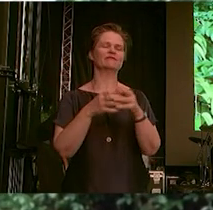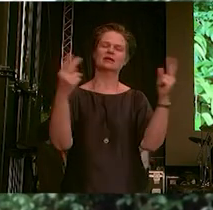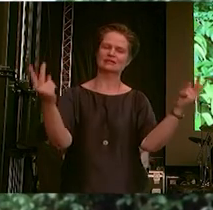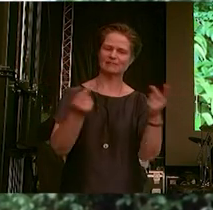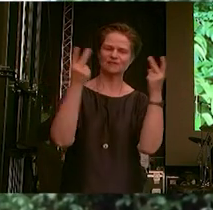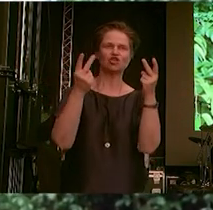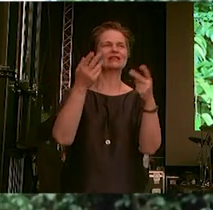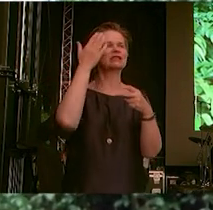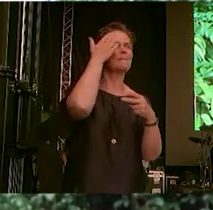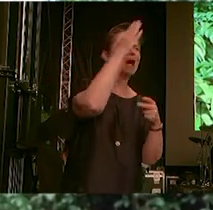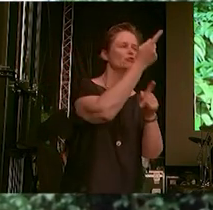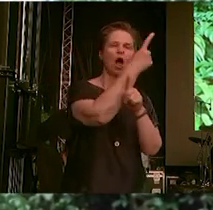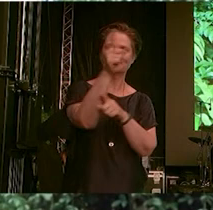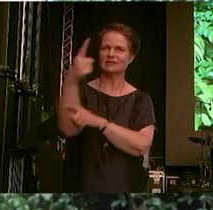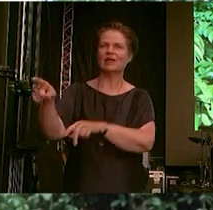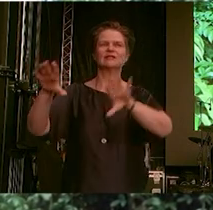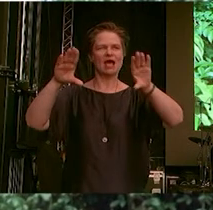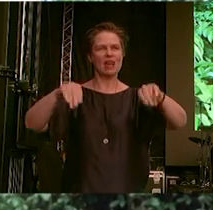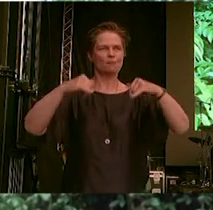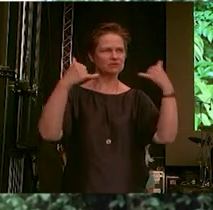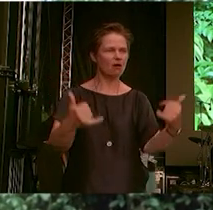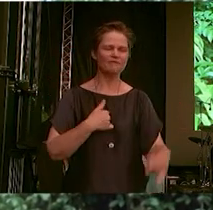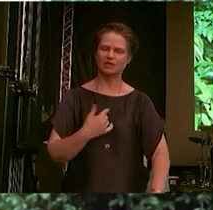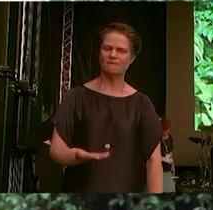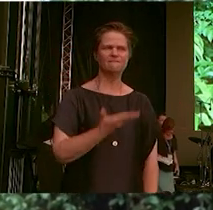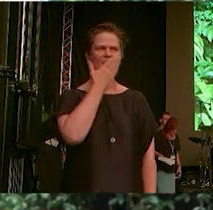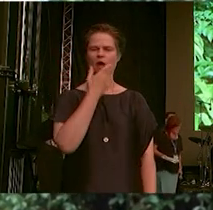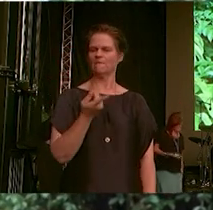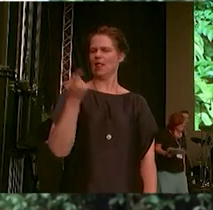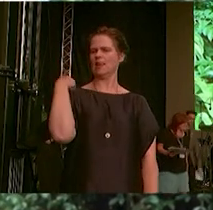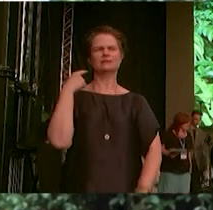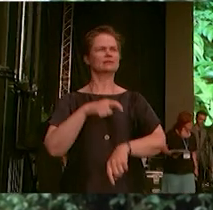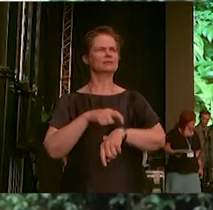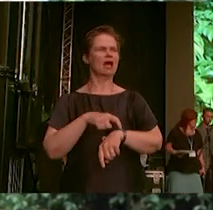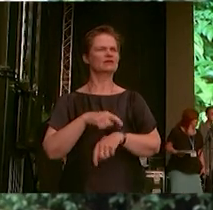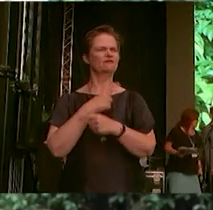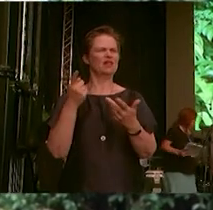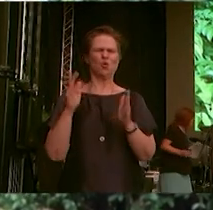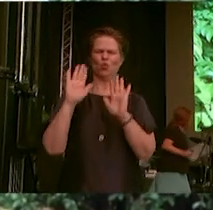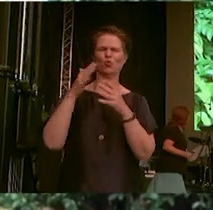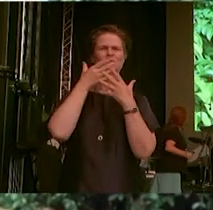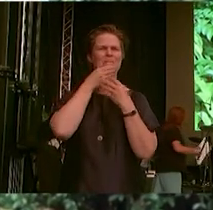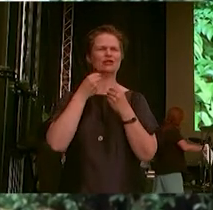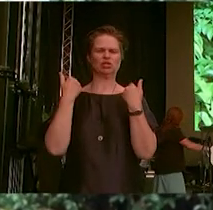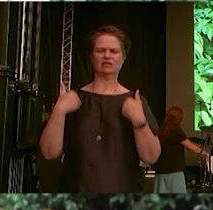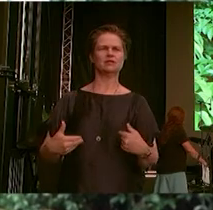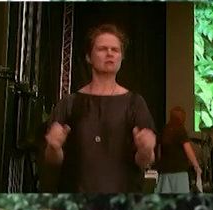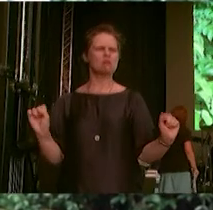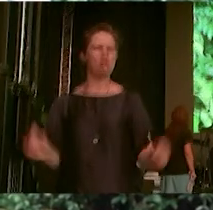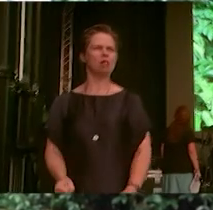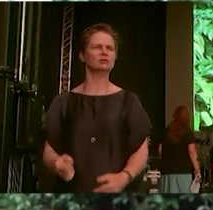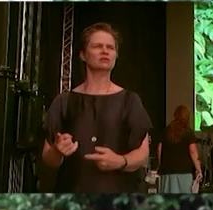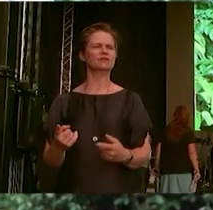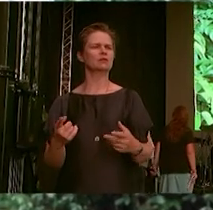Meinungen erlaubt, aber ich stelle fest, dass es in letzter Zeit immer mehr Unmenschlichkeit gibt, dass es cool geworden ist,